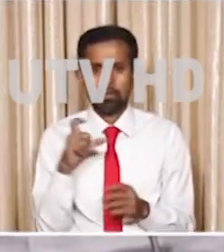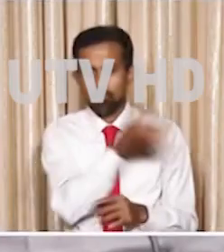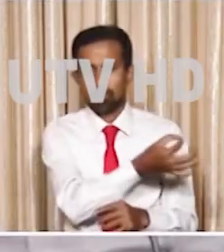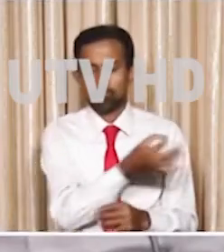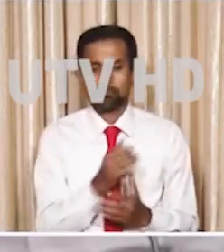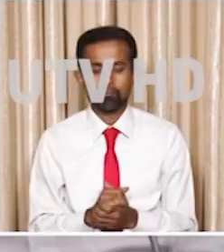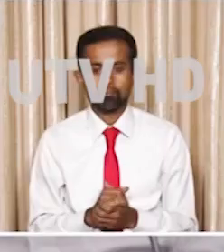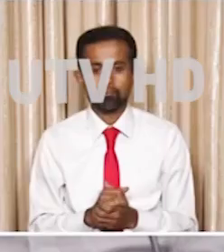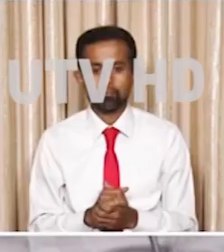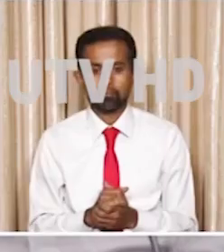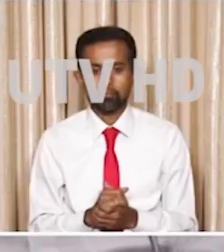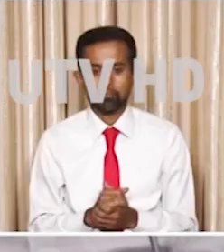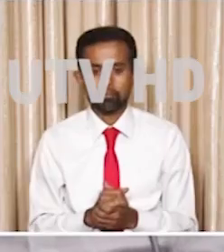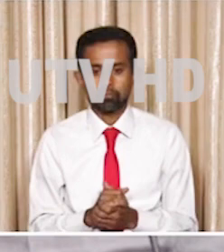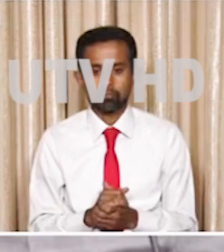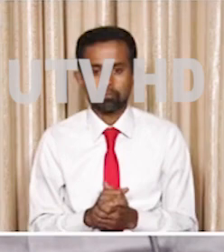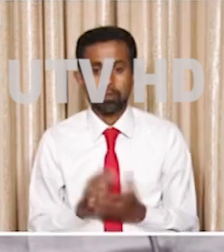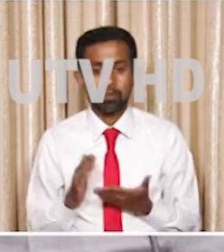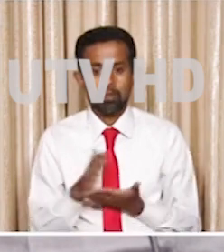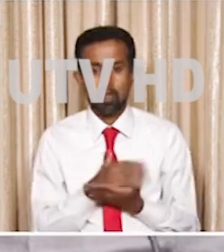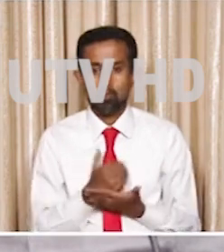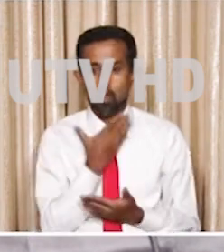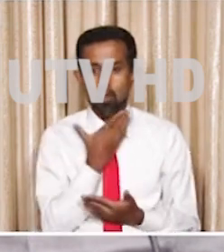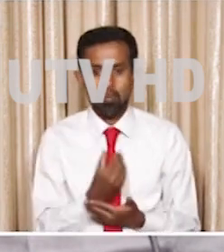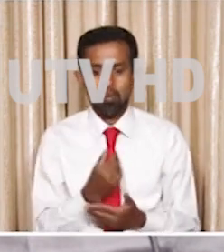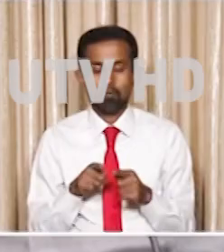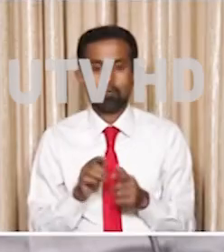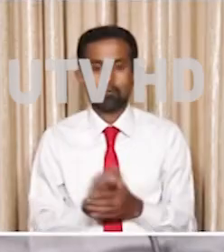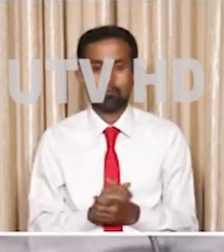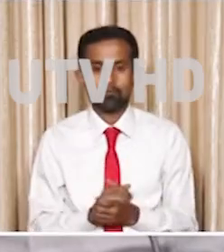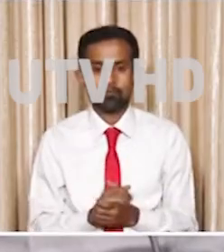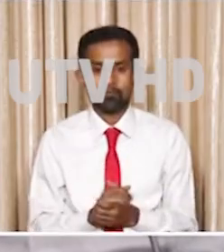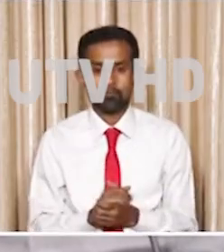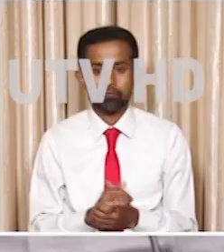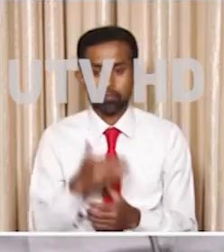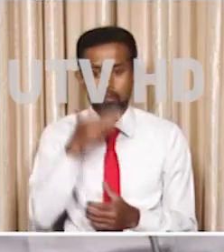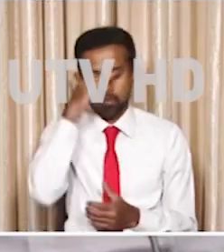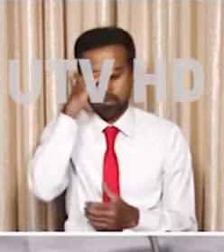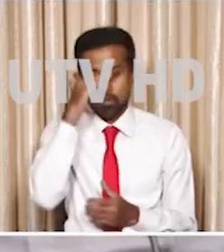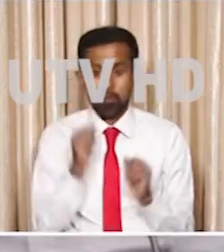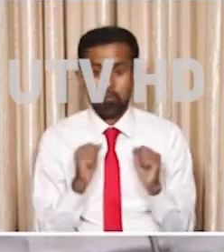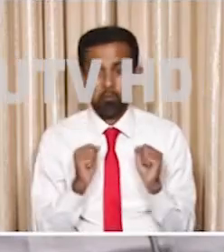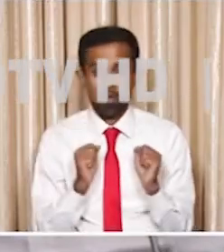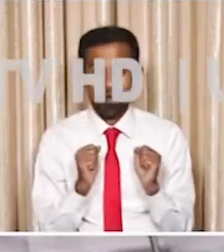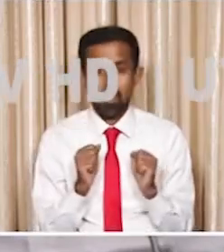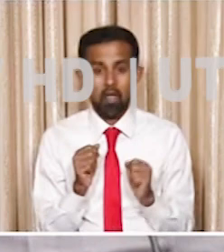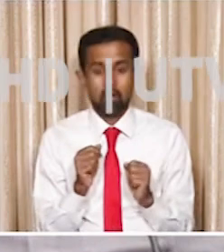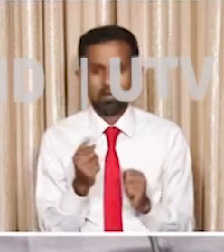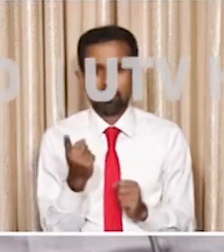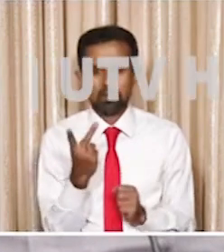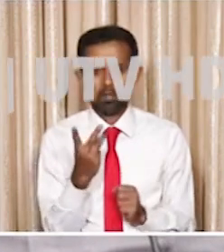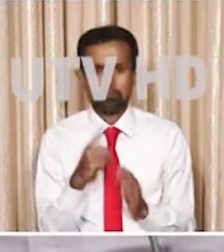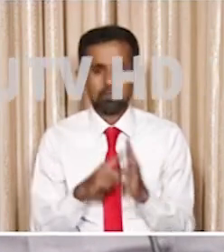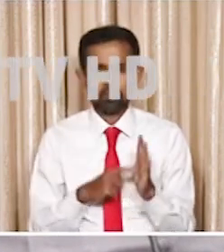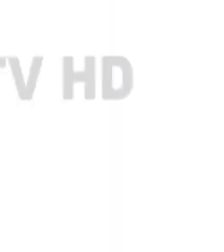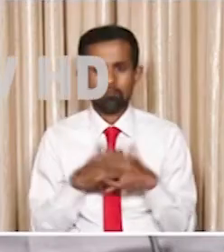පැමිණිලි කරමු ඉතින් ඒ නිසා මේක සම්පූර්ණ අසත්‍යක් වගේම විශේෂයෙන්ම පාස්කු බීතිකාවෙන් පෙළෙන කීප දෙනෙක්